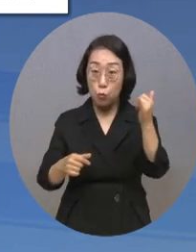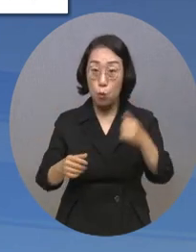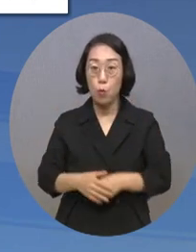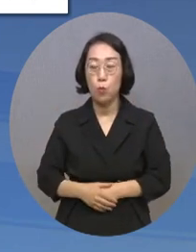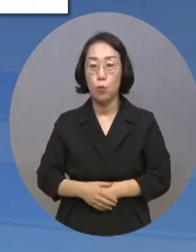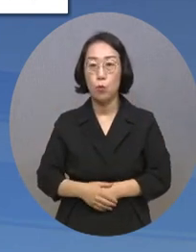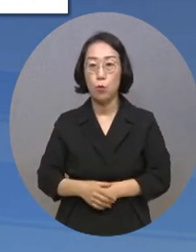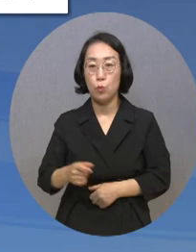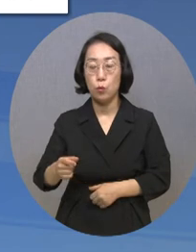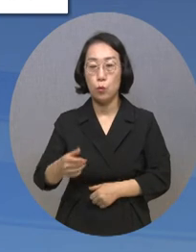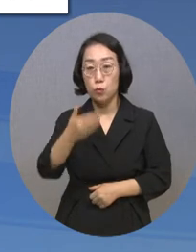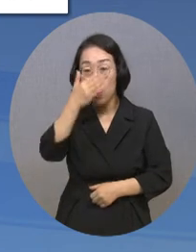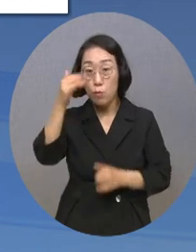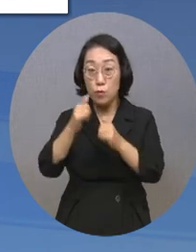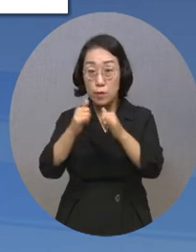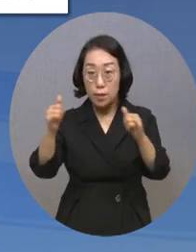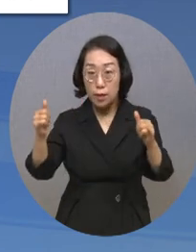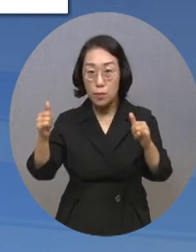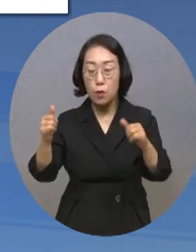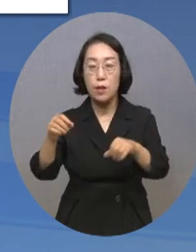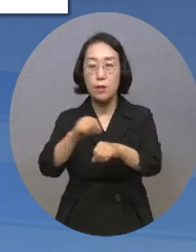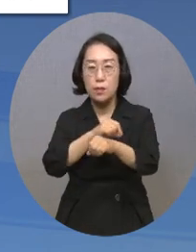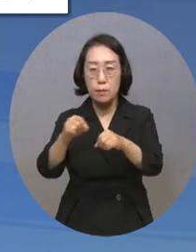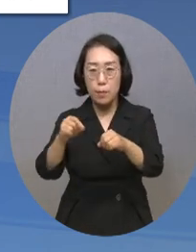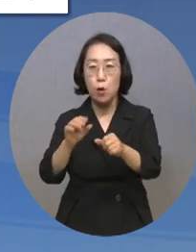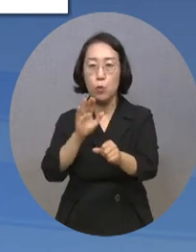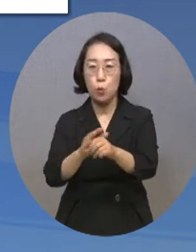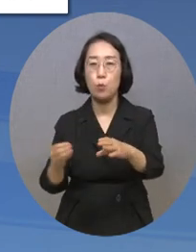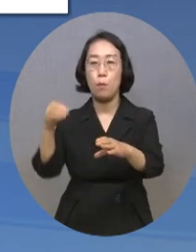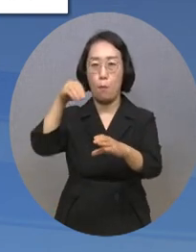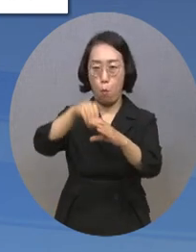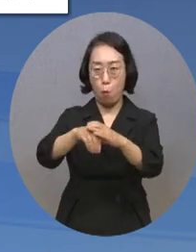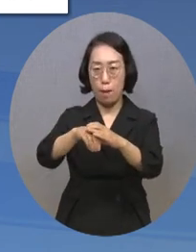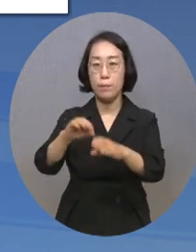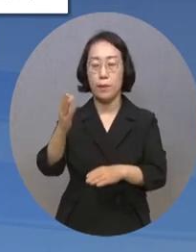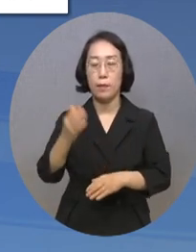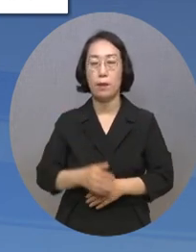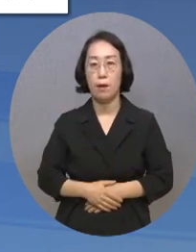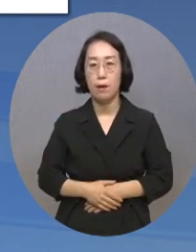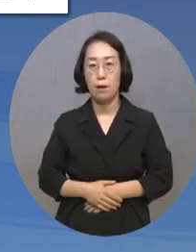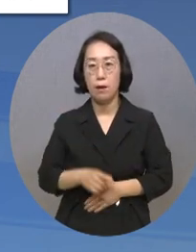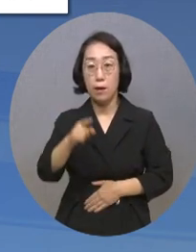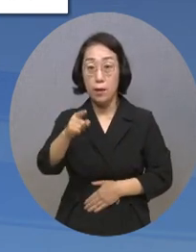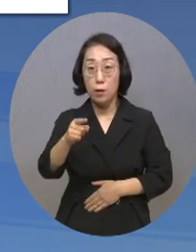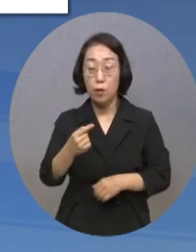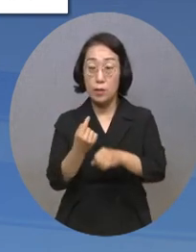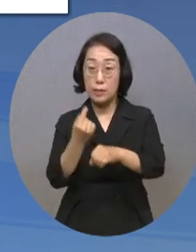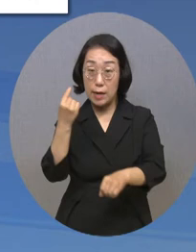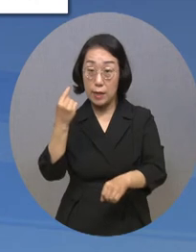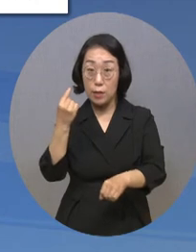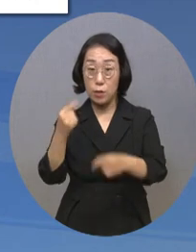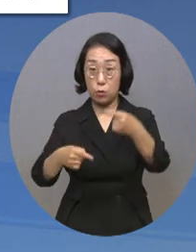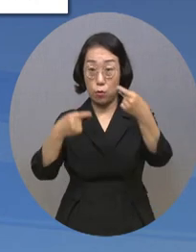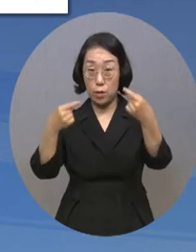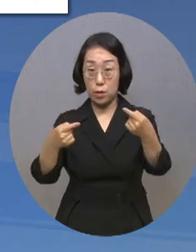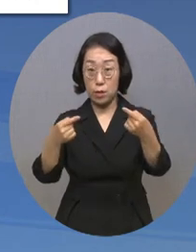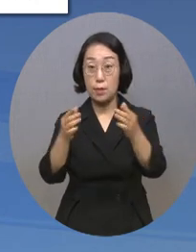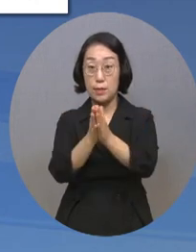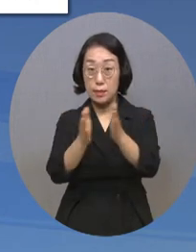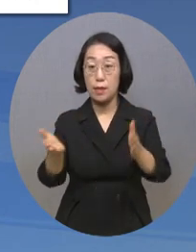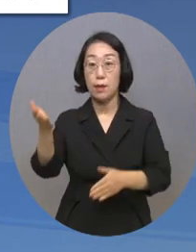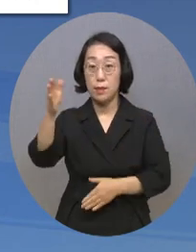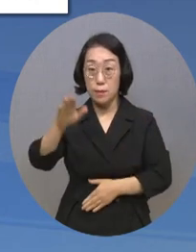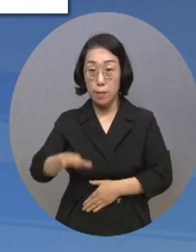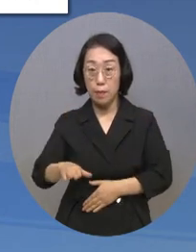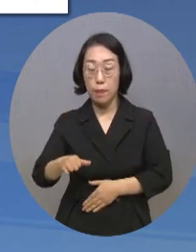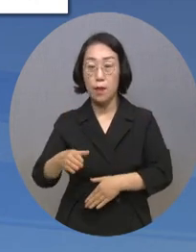청소년도 청년 특례 대상에 포함하는 방안도 추진됩니다. 이 제도가 작년 1월 1일부터 시행된 이래